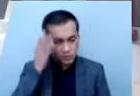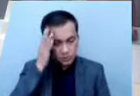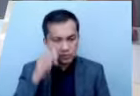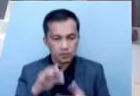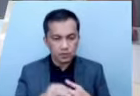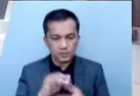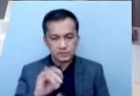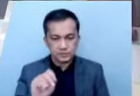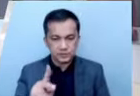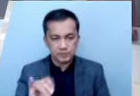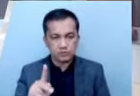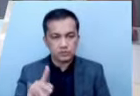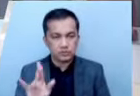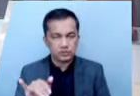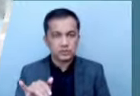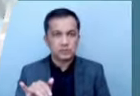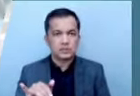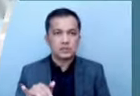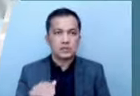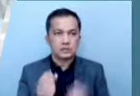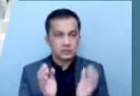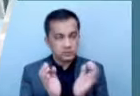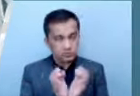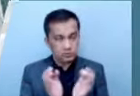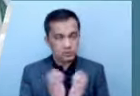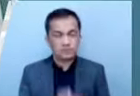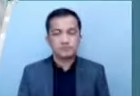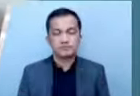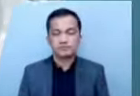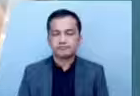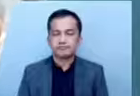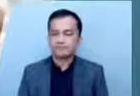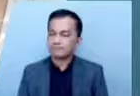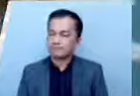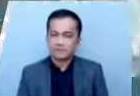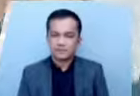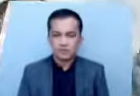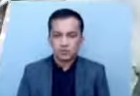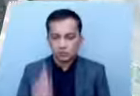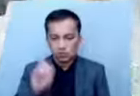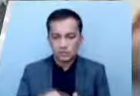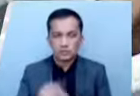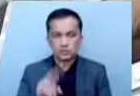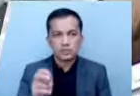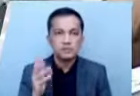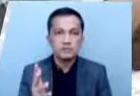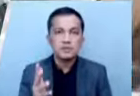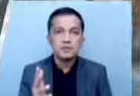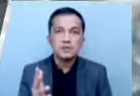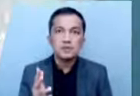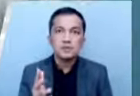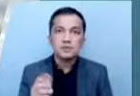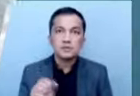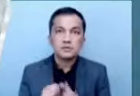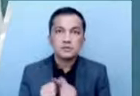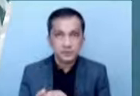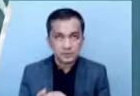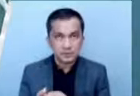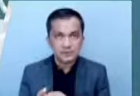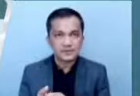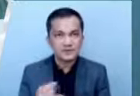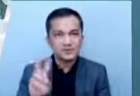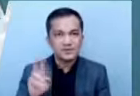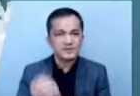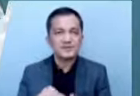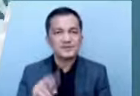at Social Welfare Department. So from 1,250 naging po